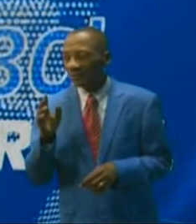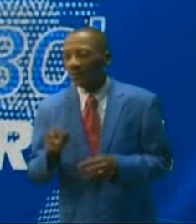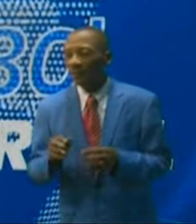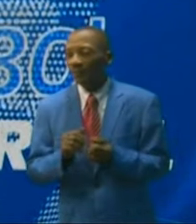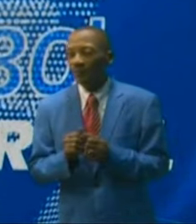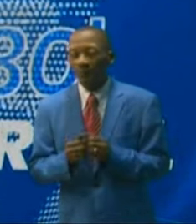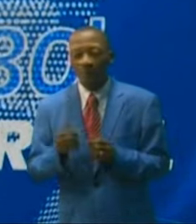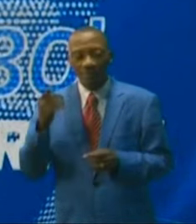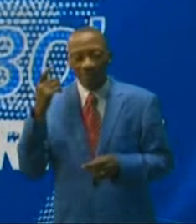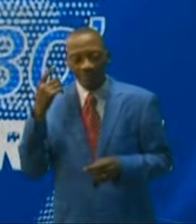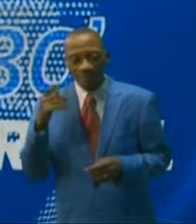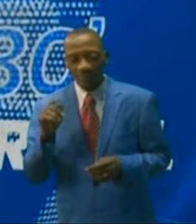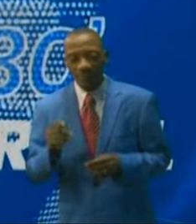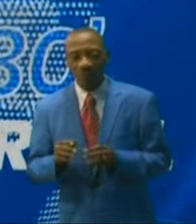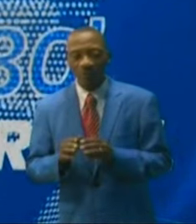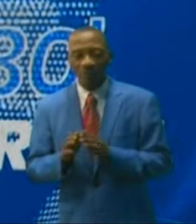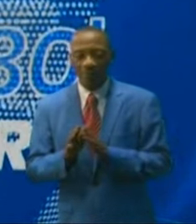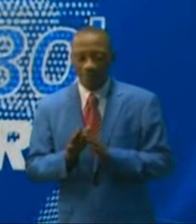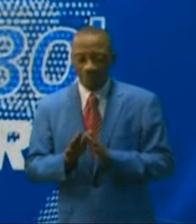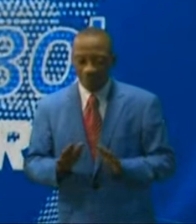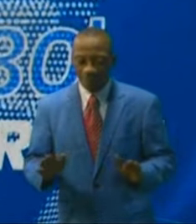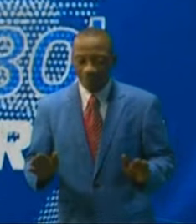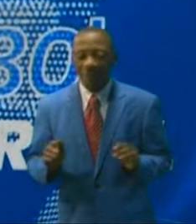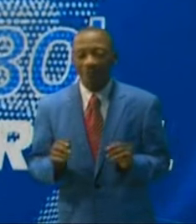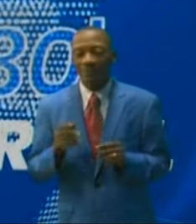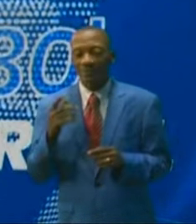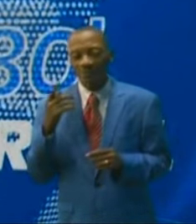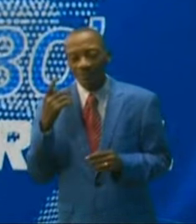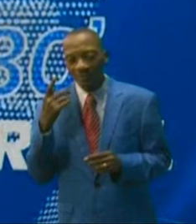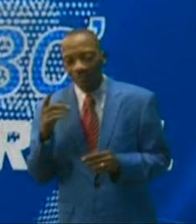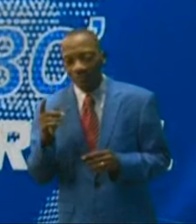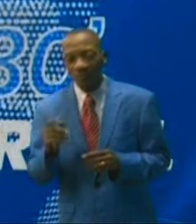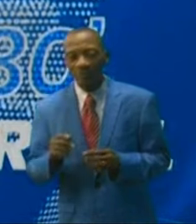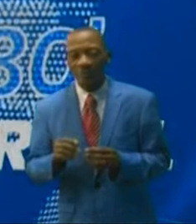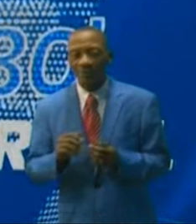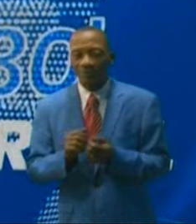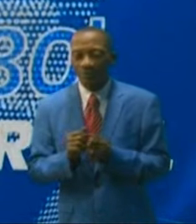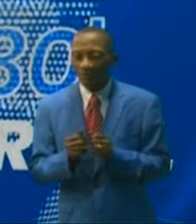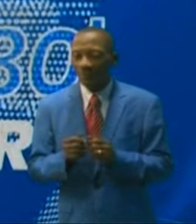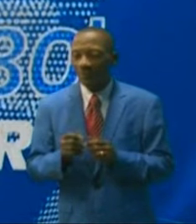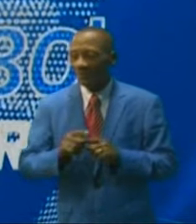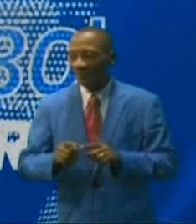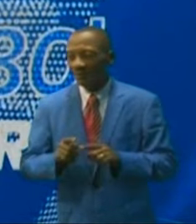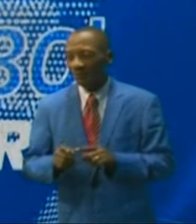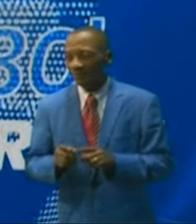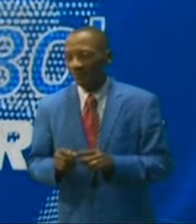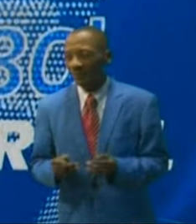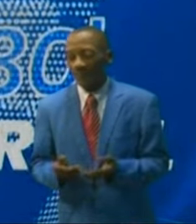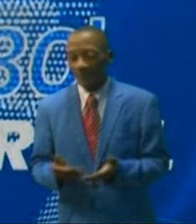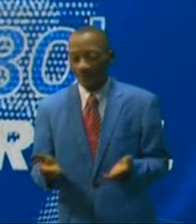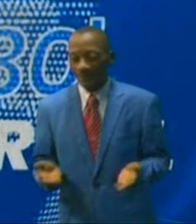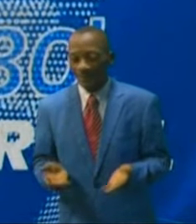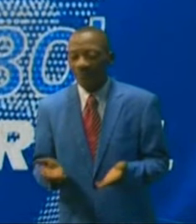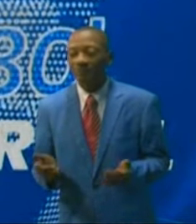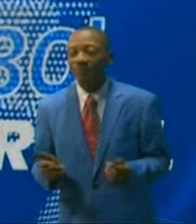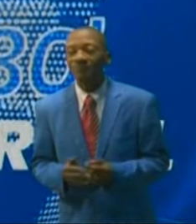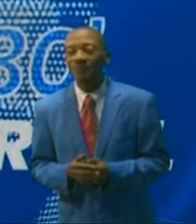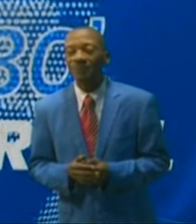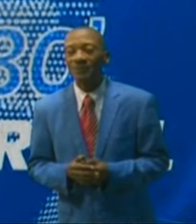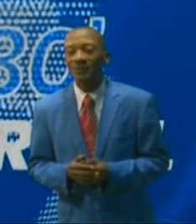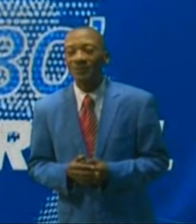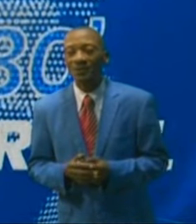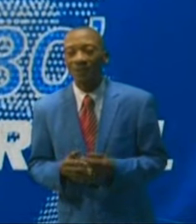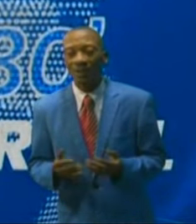son retour en République démocratique du Congo ce mardi 20 août à la Cité de l'Union africaine. Le président de la République,